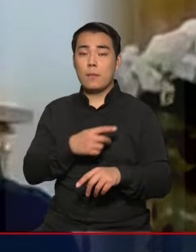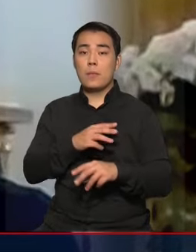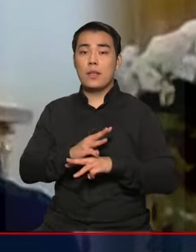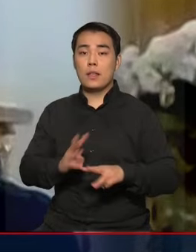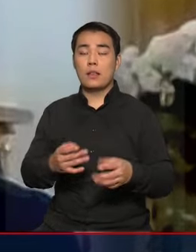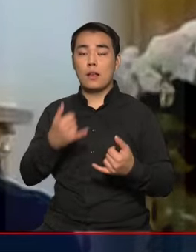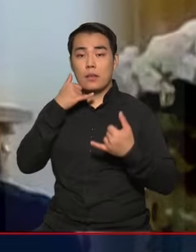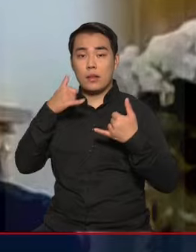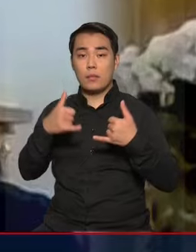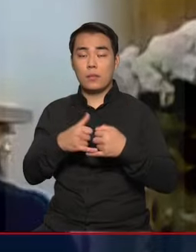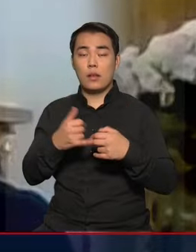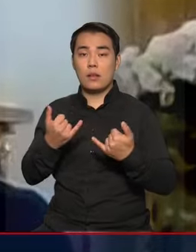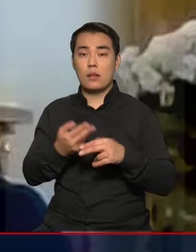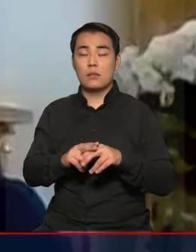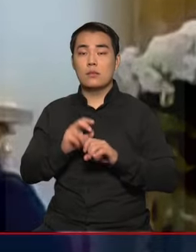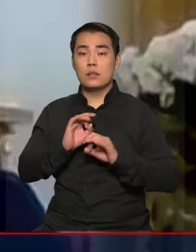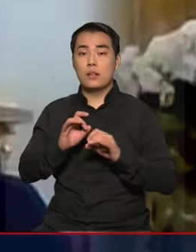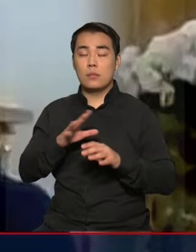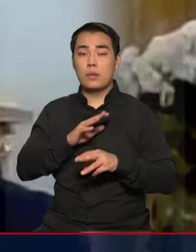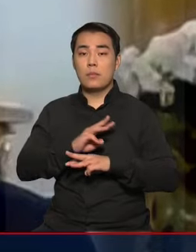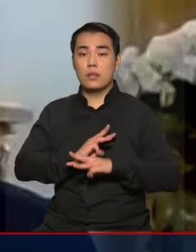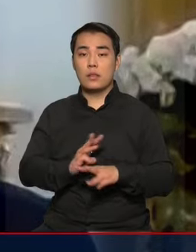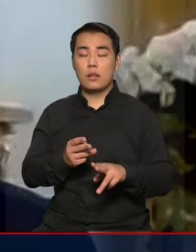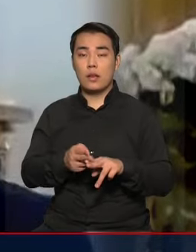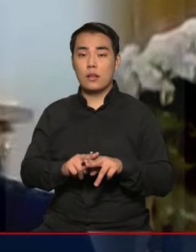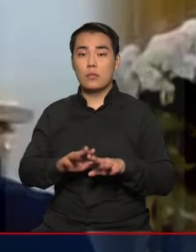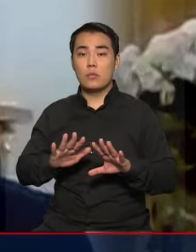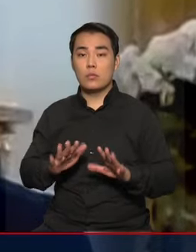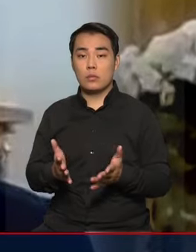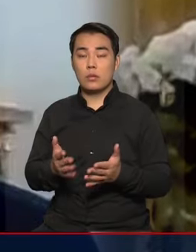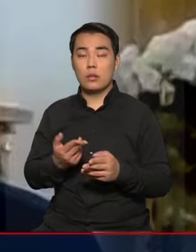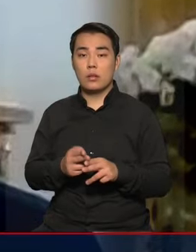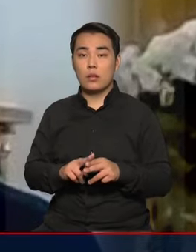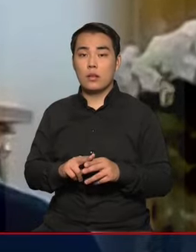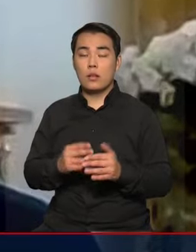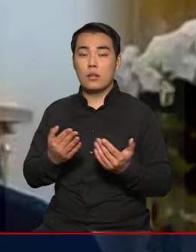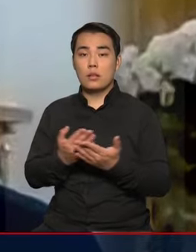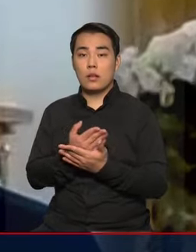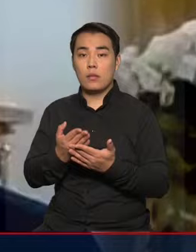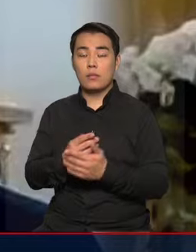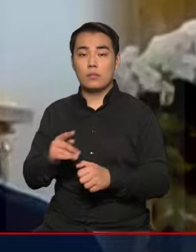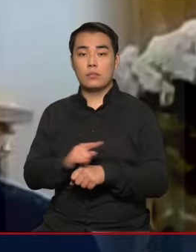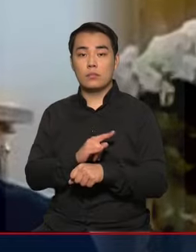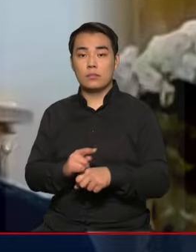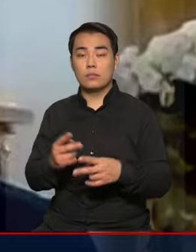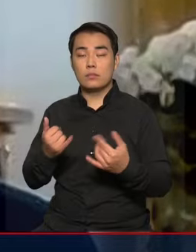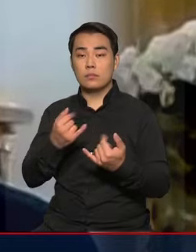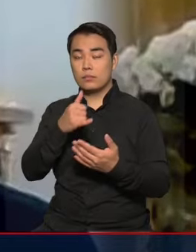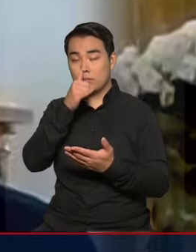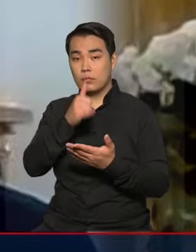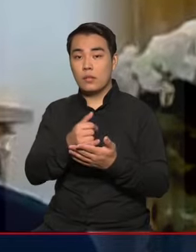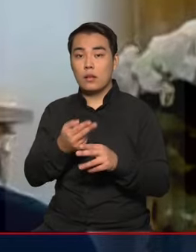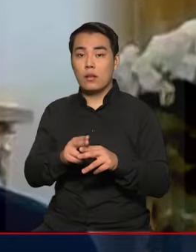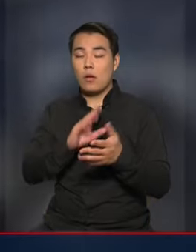министрменен хабарласып, министрге айттым, осы жағдайда бұндай ақпарат беруге болмайды.